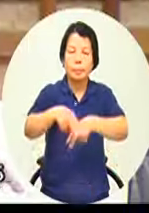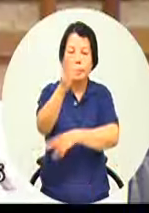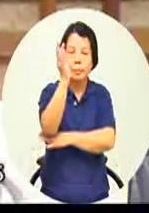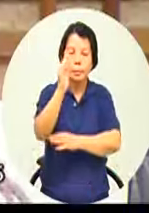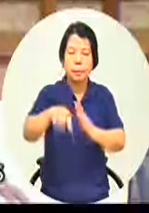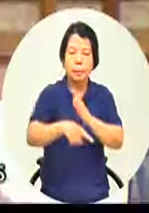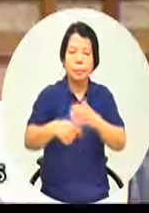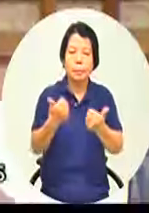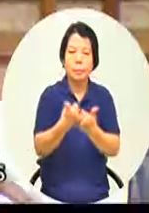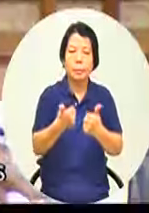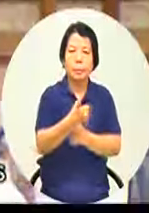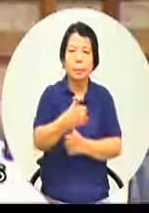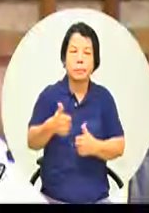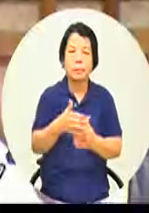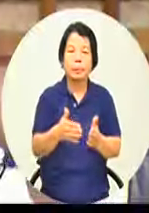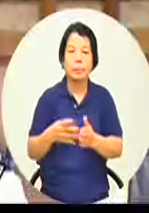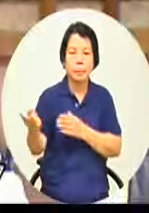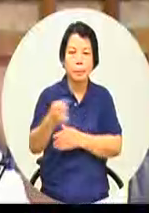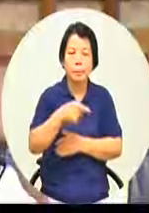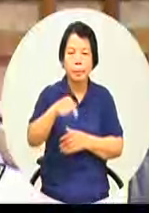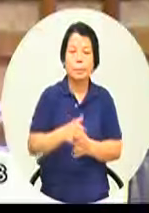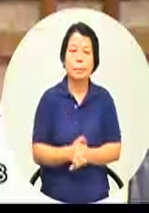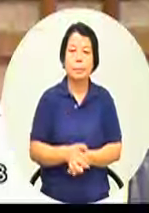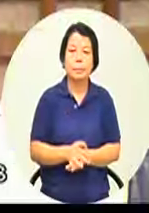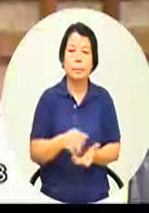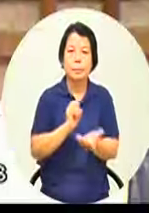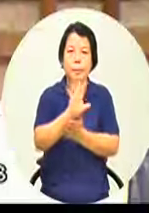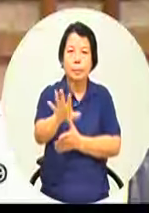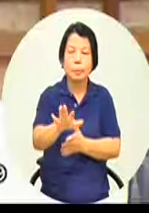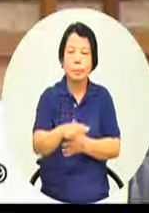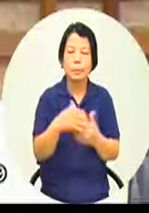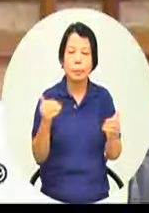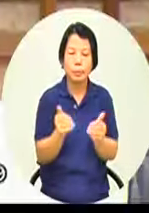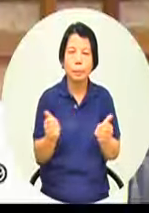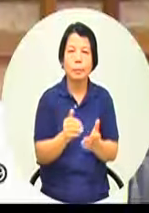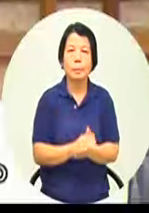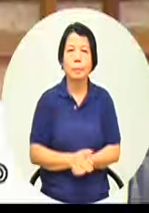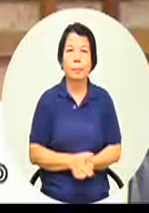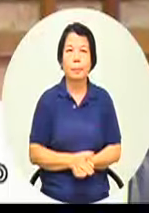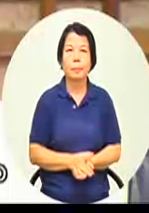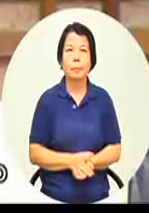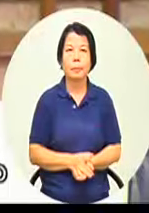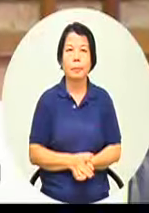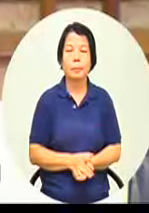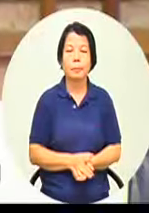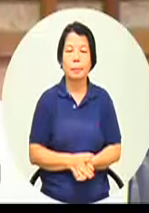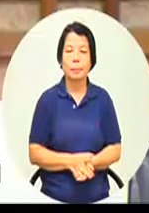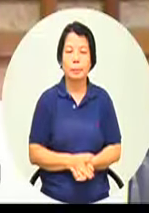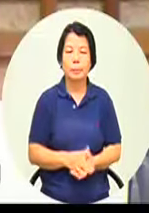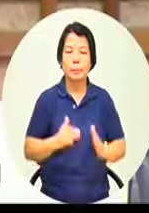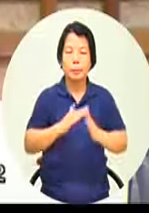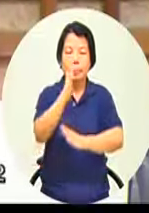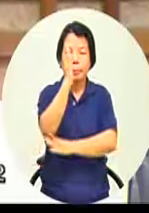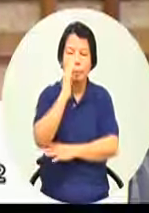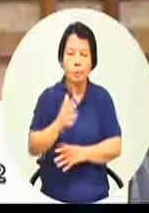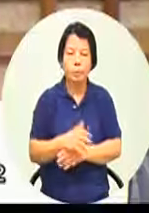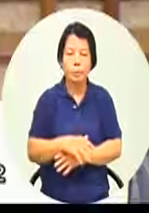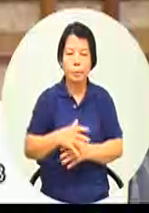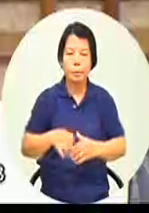员哈，来为我们地方哈反映一些问题了哈，希望我们的市政团队哈能够重视